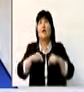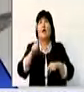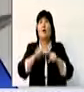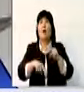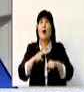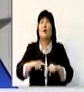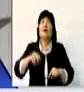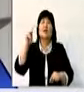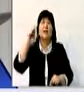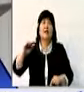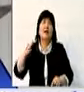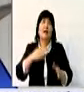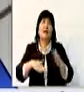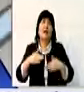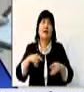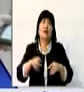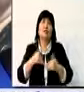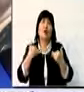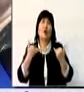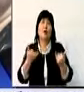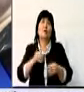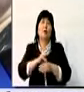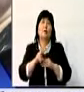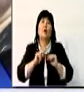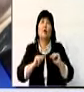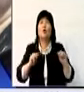бауырларының, шәкірттерінің ризашылығына, құрметіне бөленген